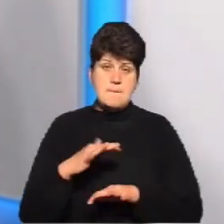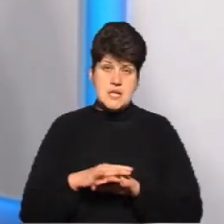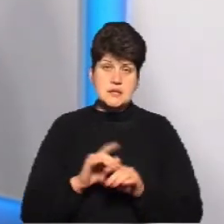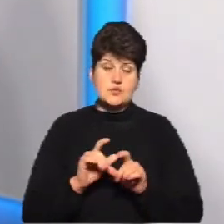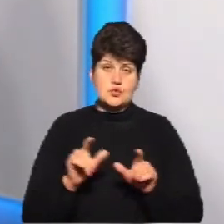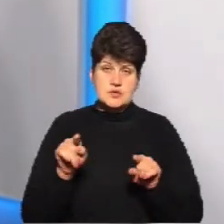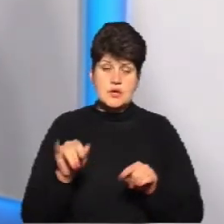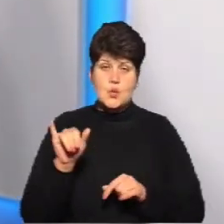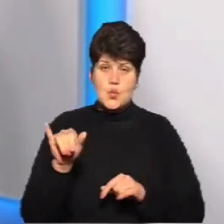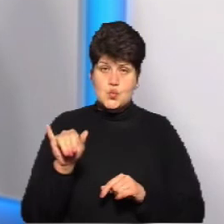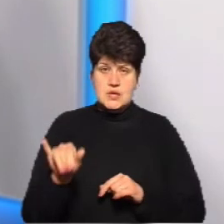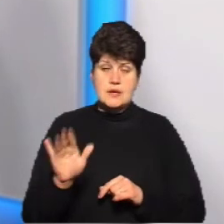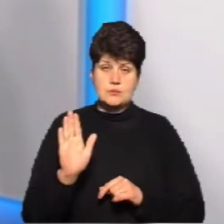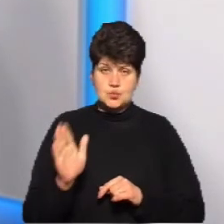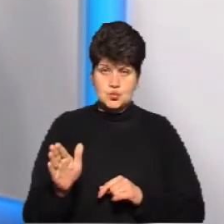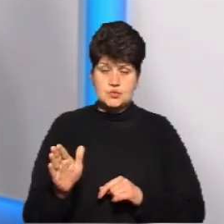буде